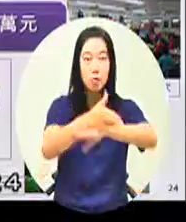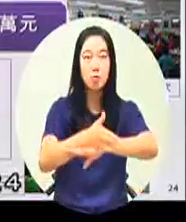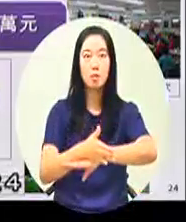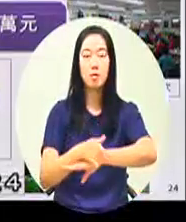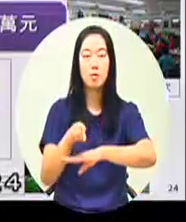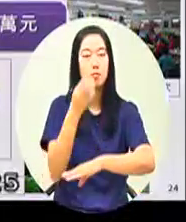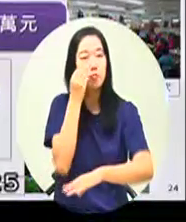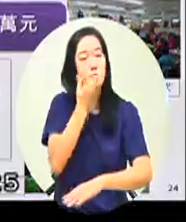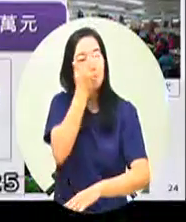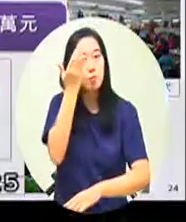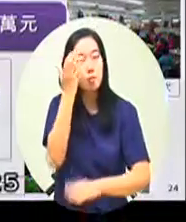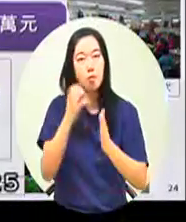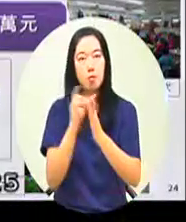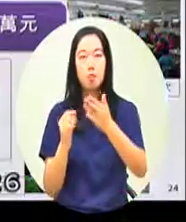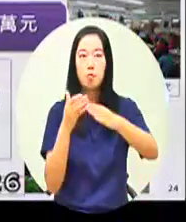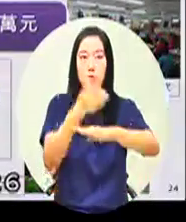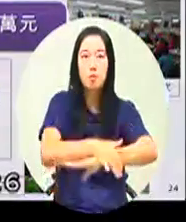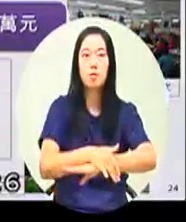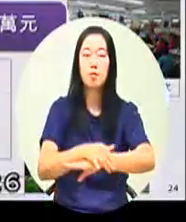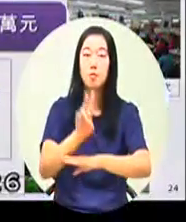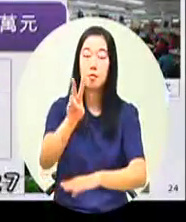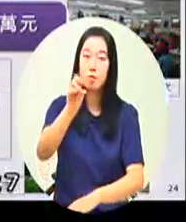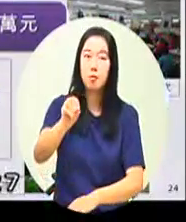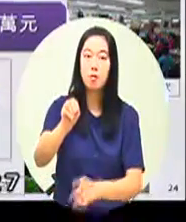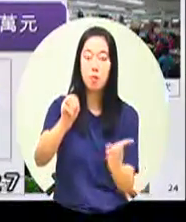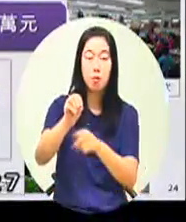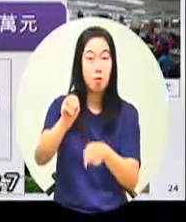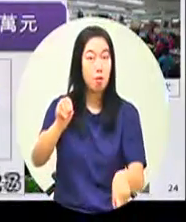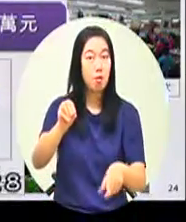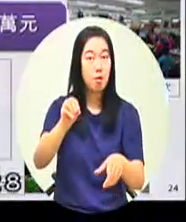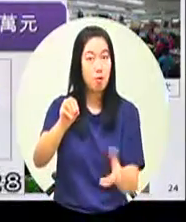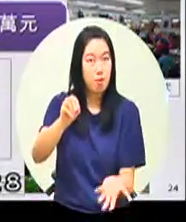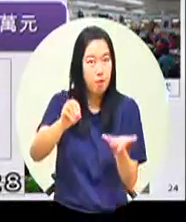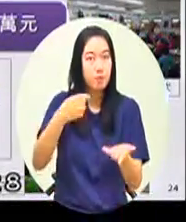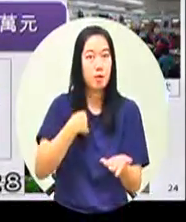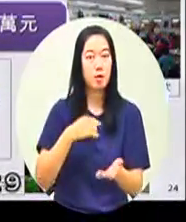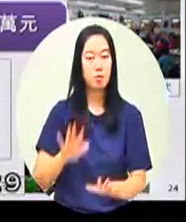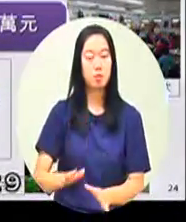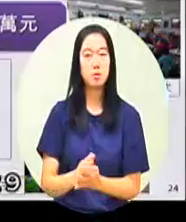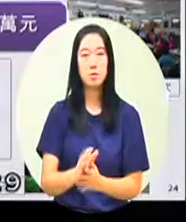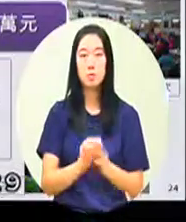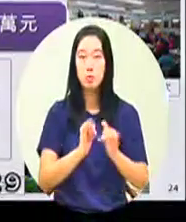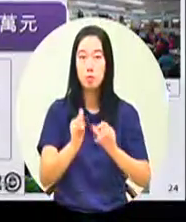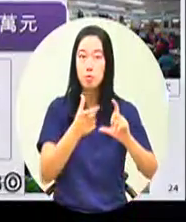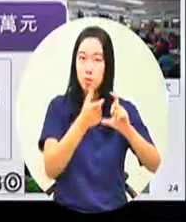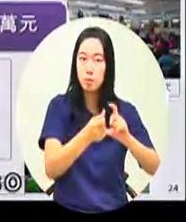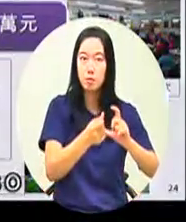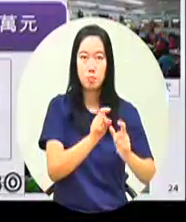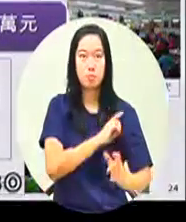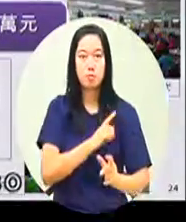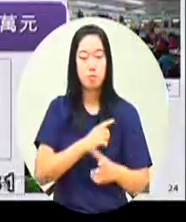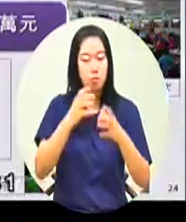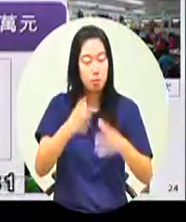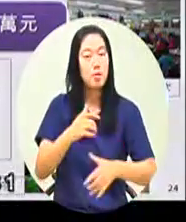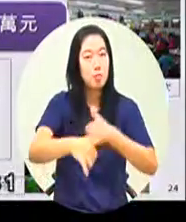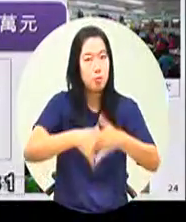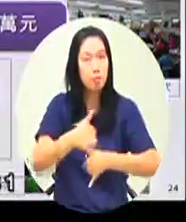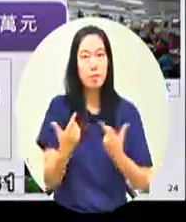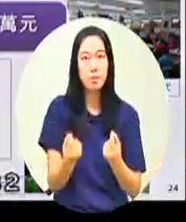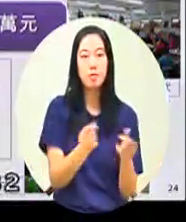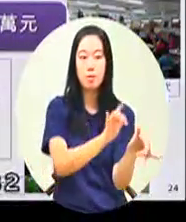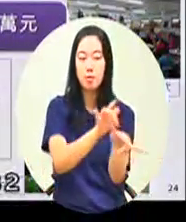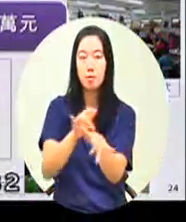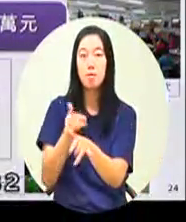超过20000人以上。这里面呢还不包括我们社区自己办的一些活动哈，也体验活动。所以说呢，成功